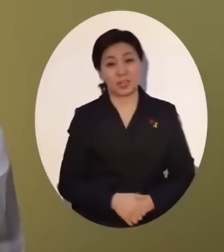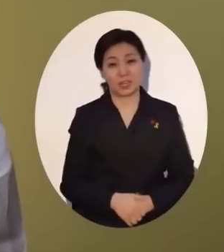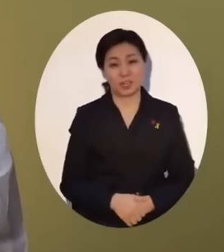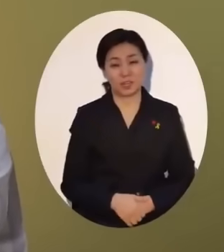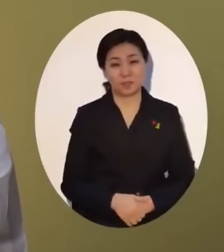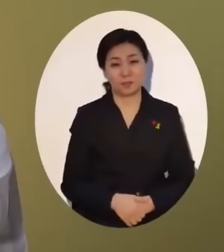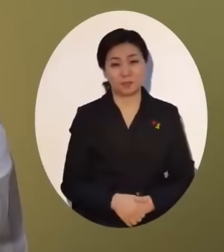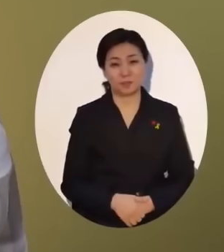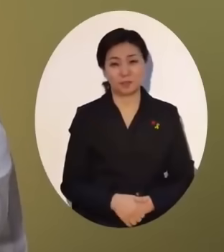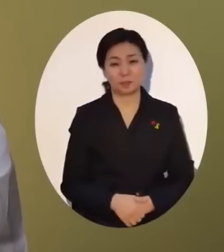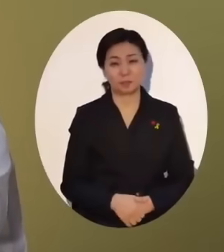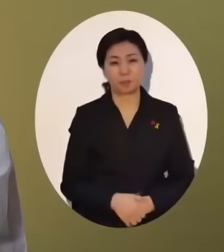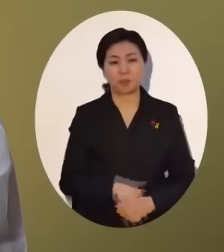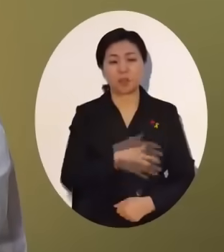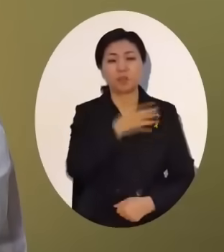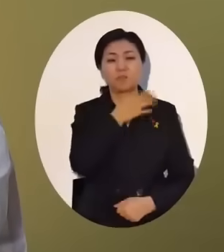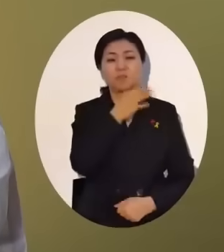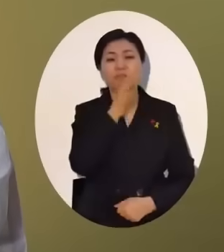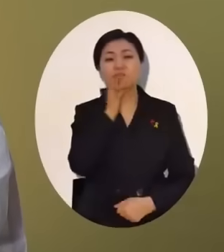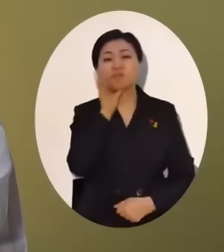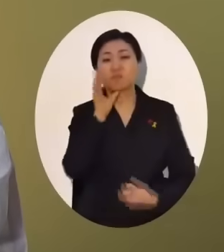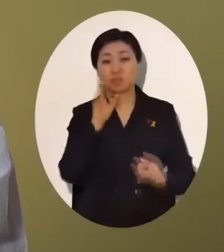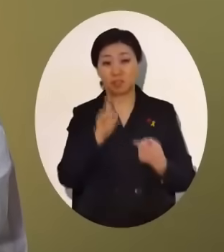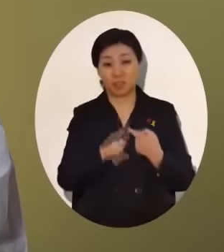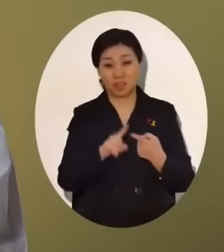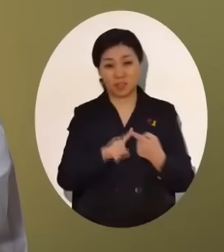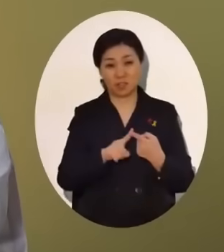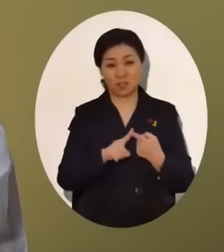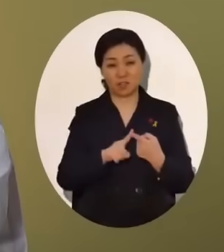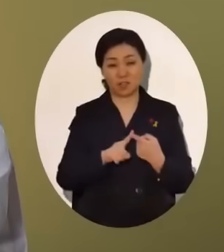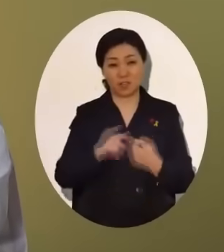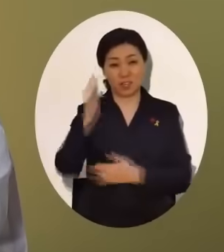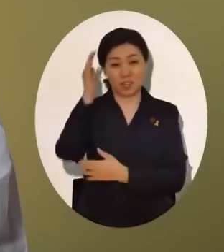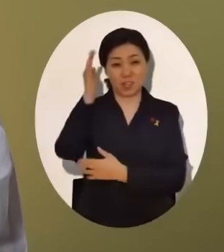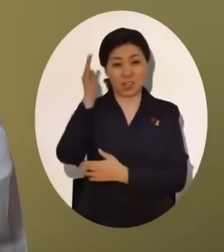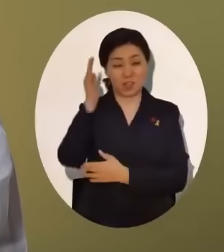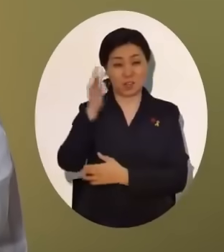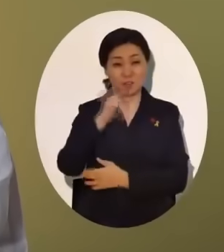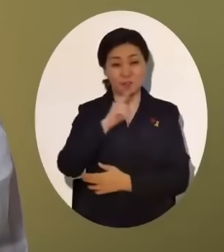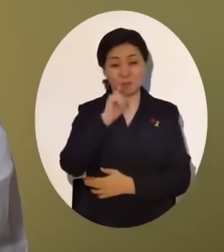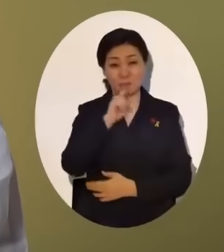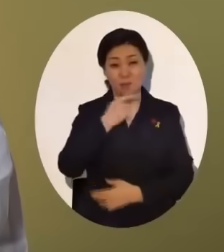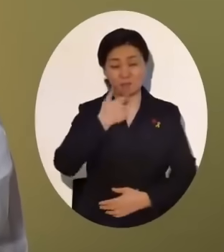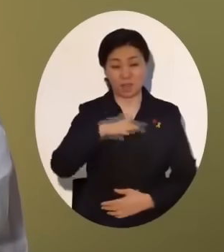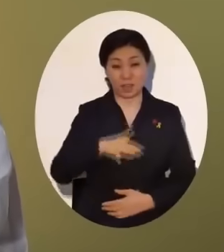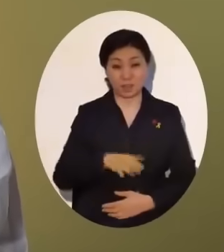나이를 가나고 이런 말씀하신 적은 없으세요? 왜 없어? 네.